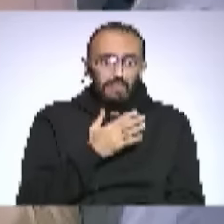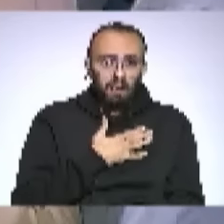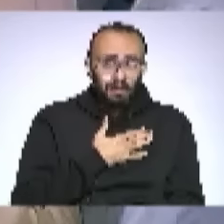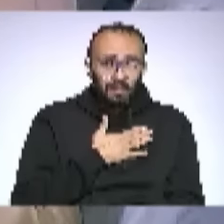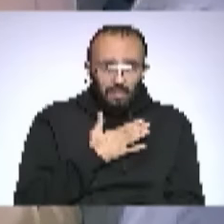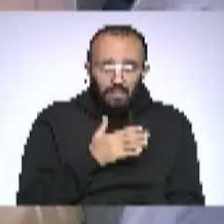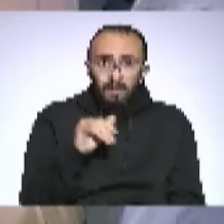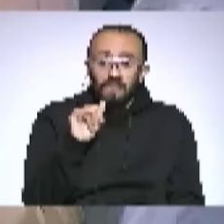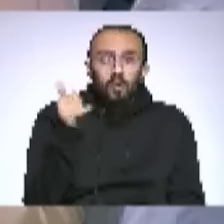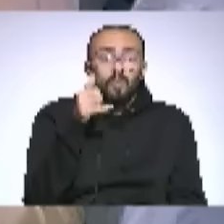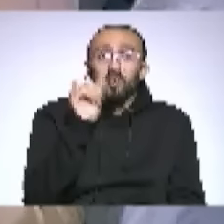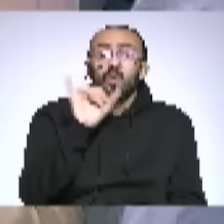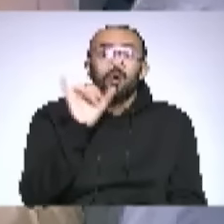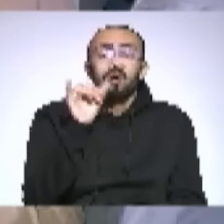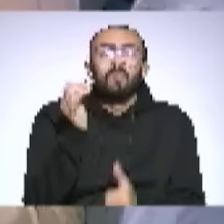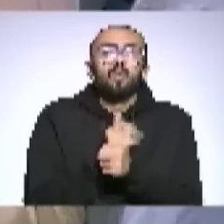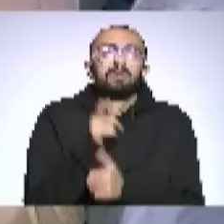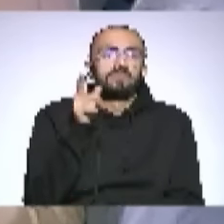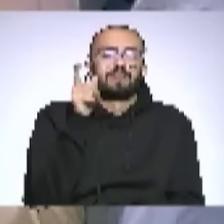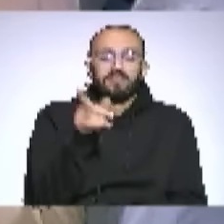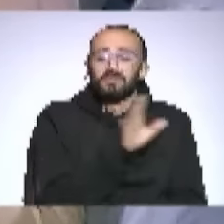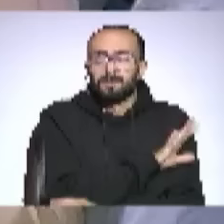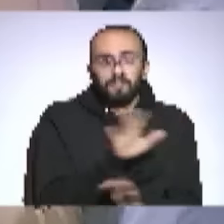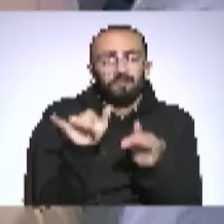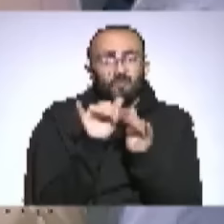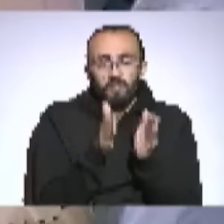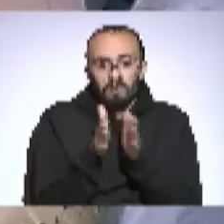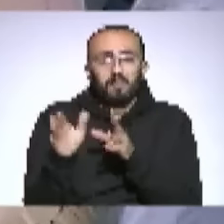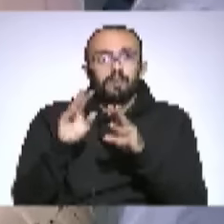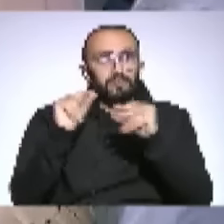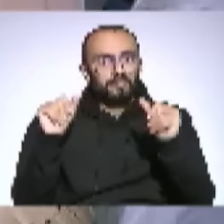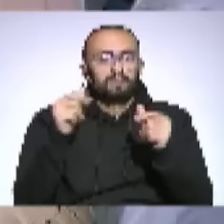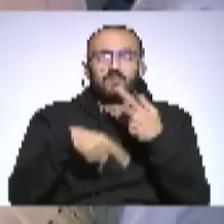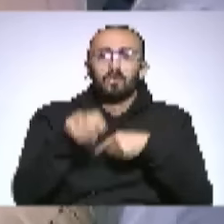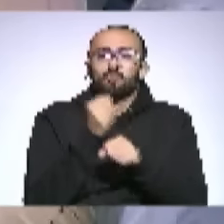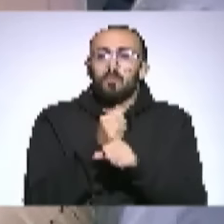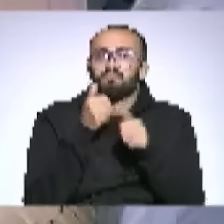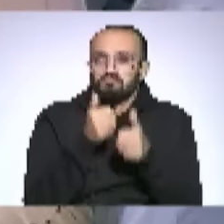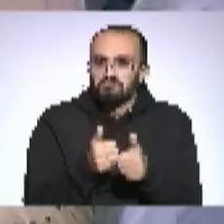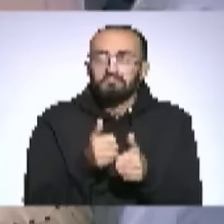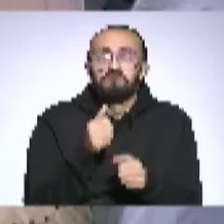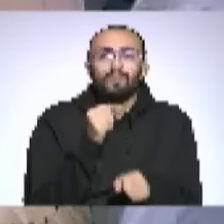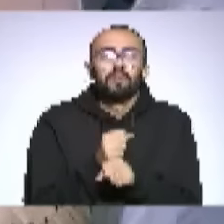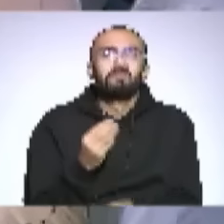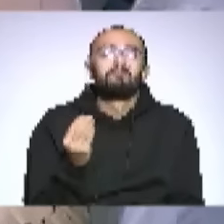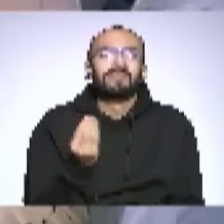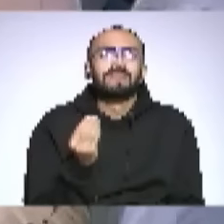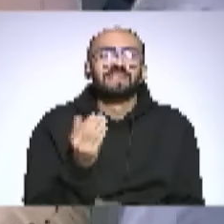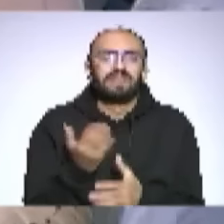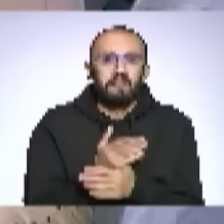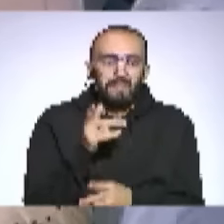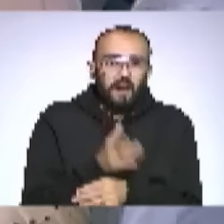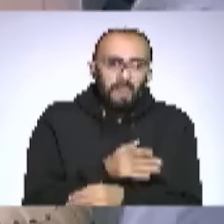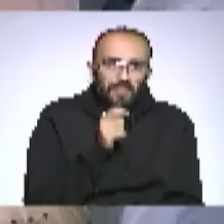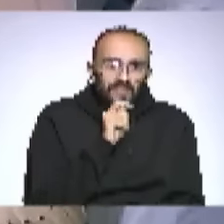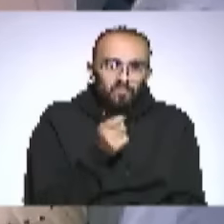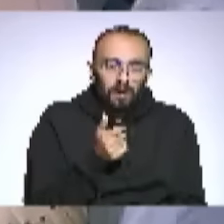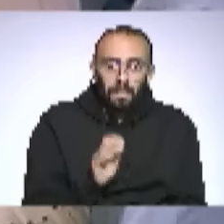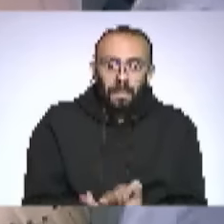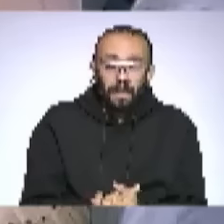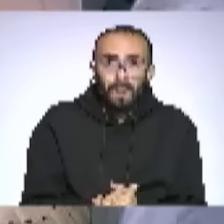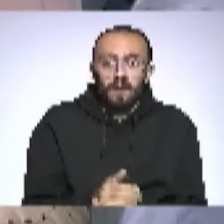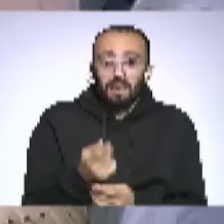في حياتي هو زوجي المهم خف ورجع شغله بس شغل بسيط علشان تعبه تخيلي